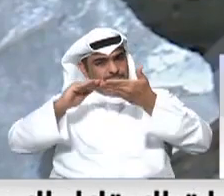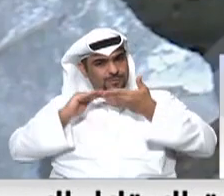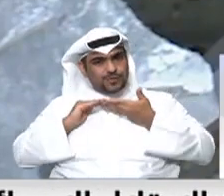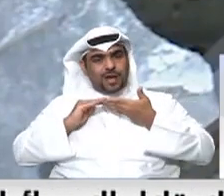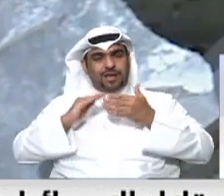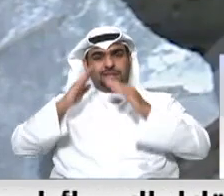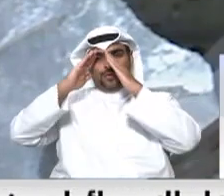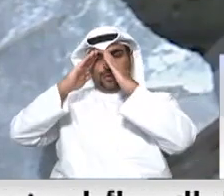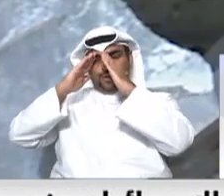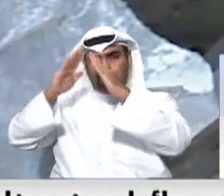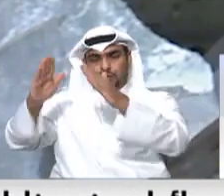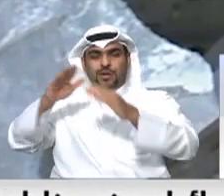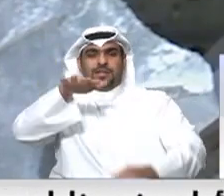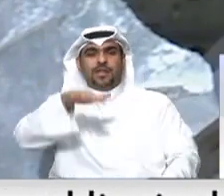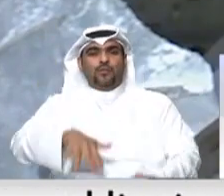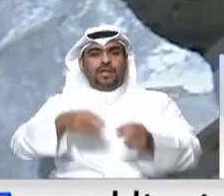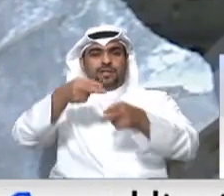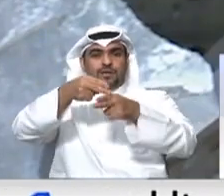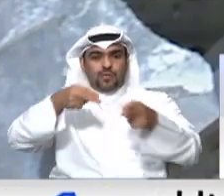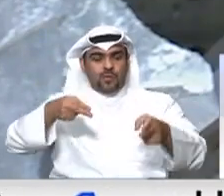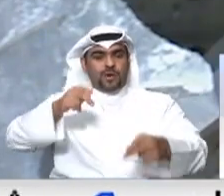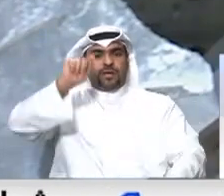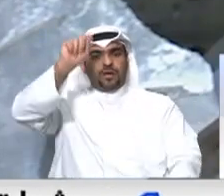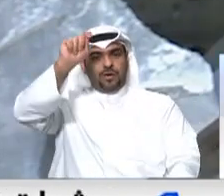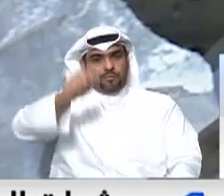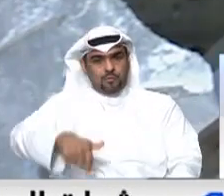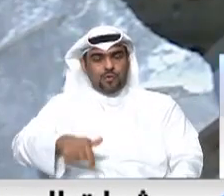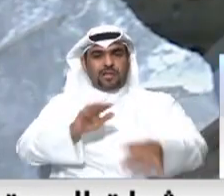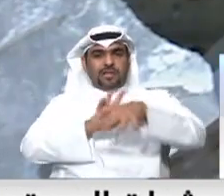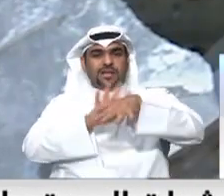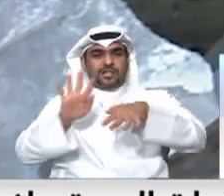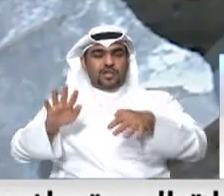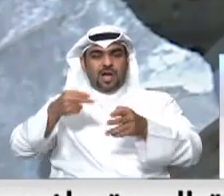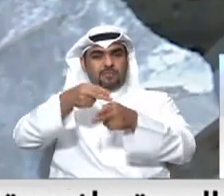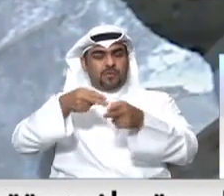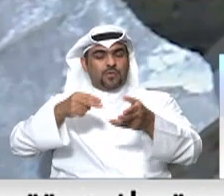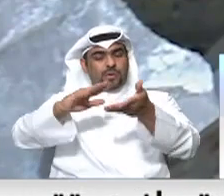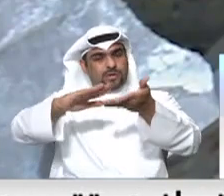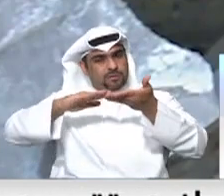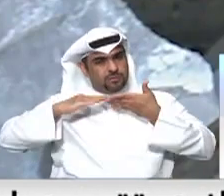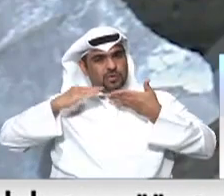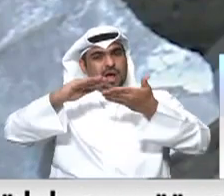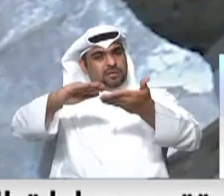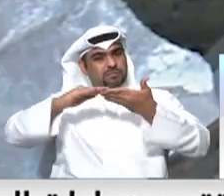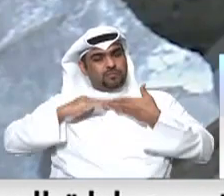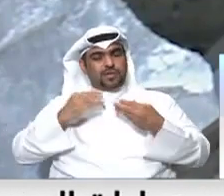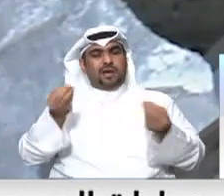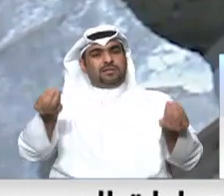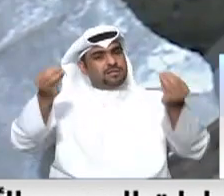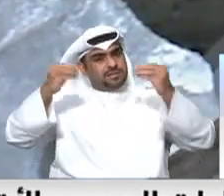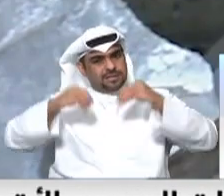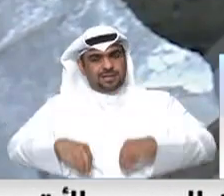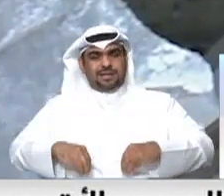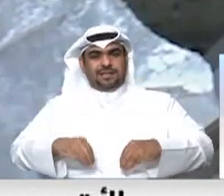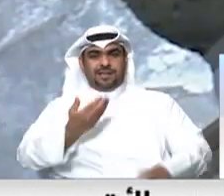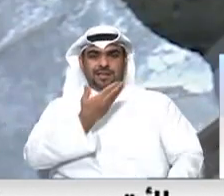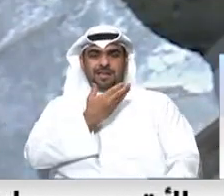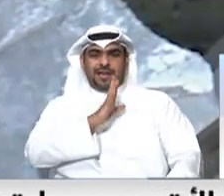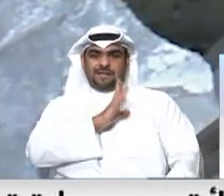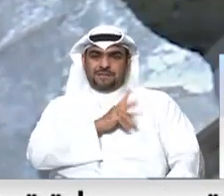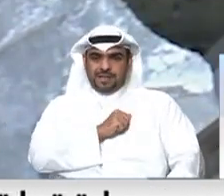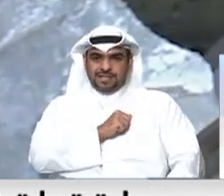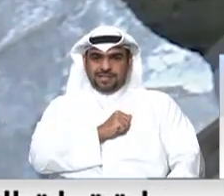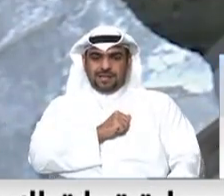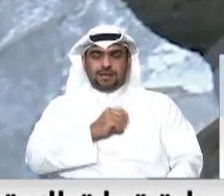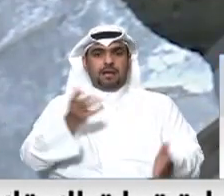دولة الكويت ومواطنينها وشعبها على المساعدات اللي قدموا لنا إياها وقدموها بالذات للشعب الفلسطيني، وأكثر